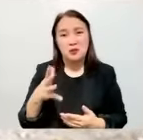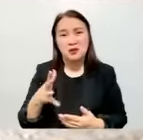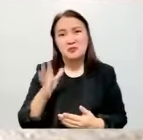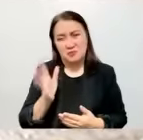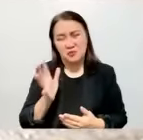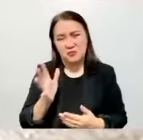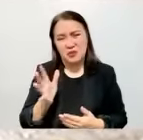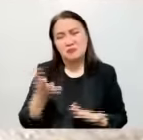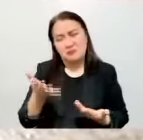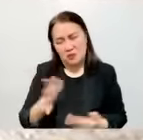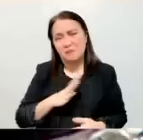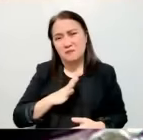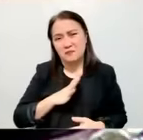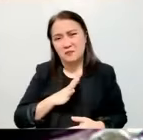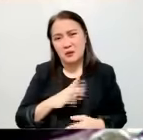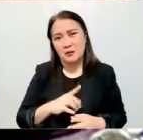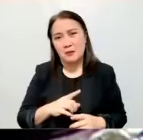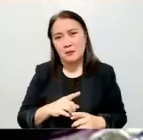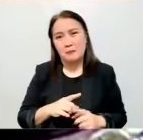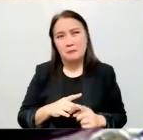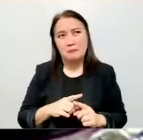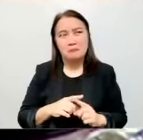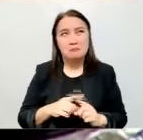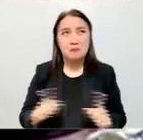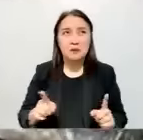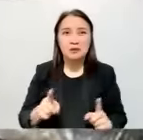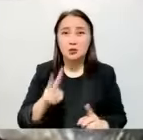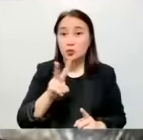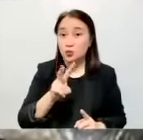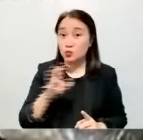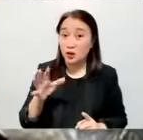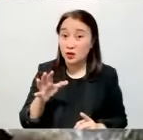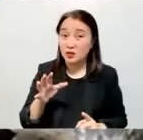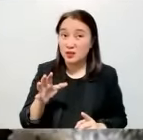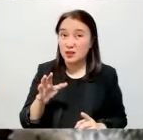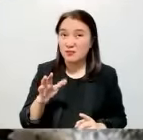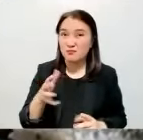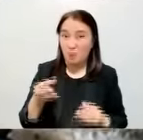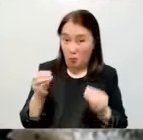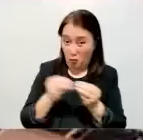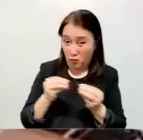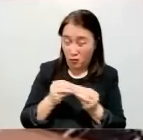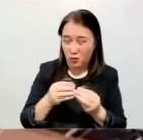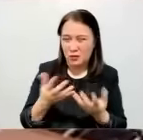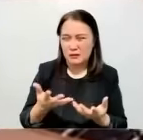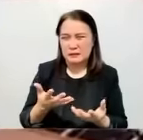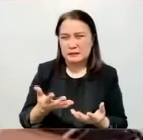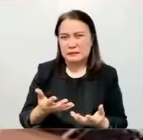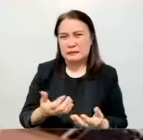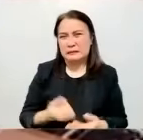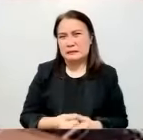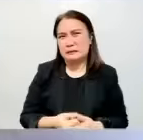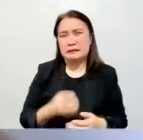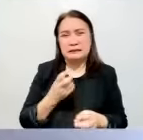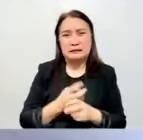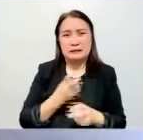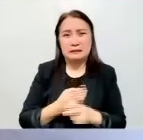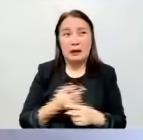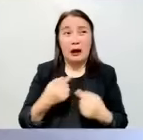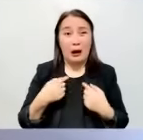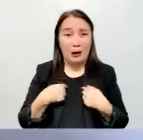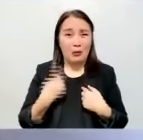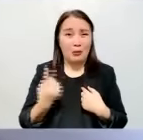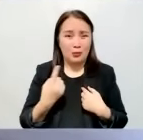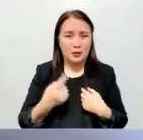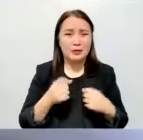na yun kung halimbawa mahal. Pero kung sa 200 plus na, parang mahirap na rin. Tulad sa akin, naglalako lang ng pagkain. Kalahati lang